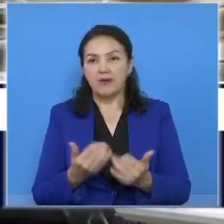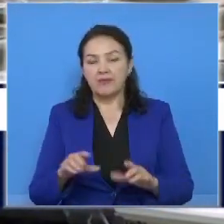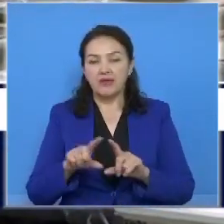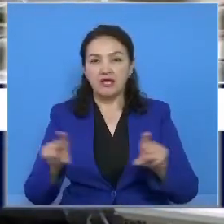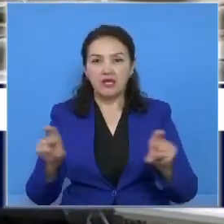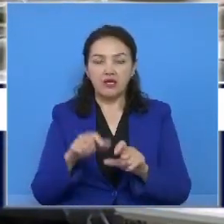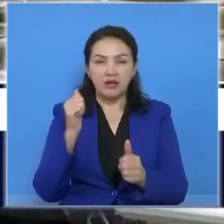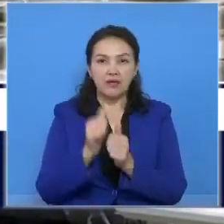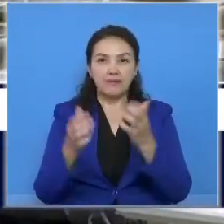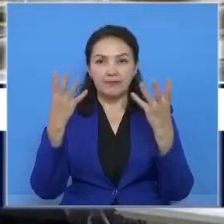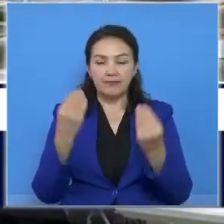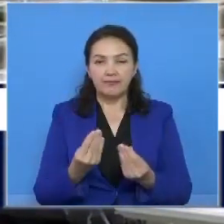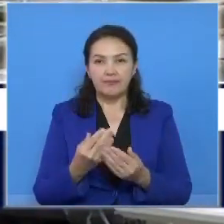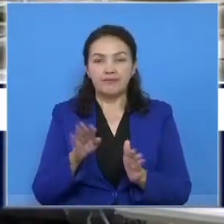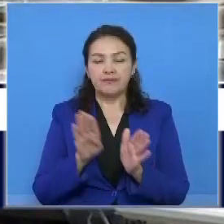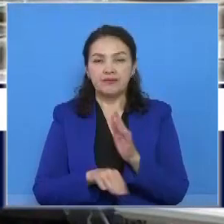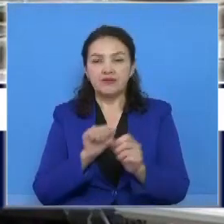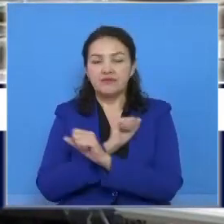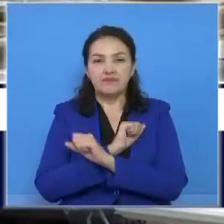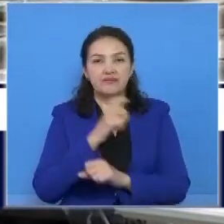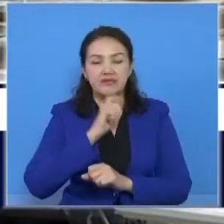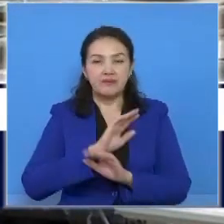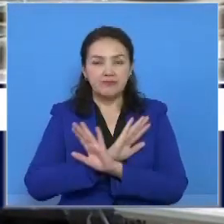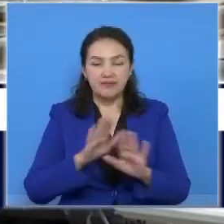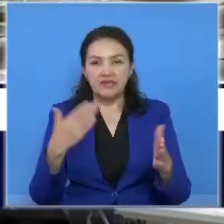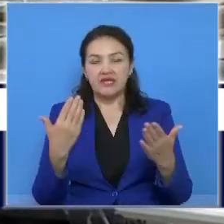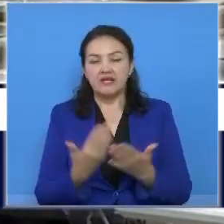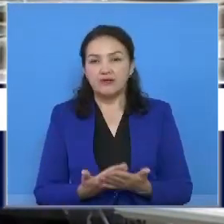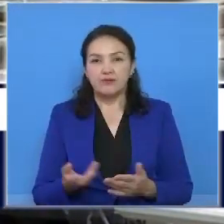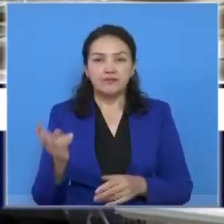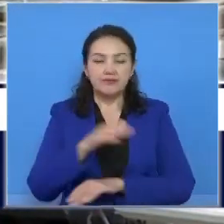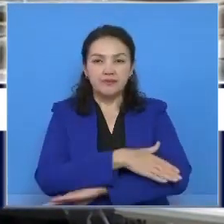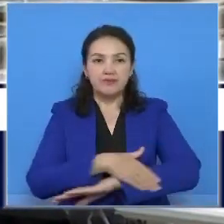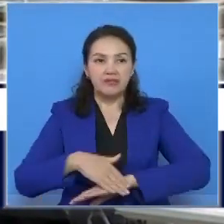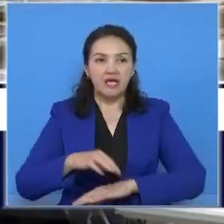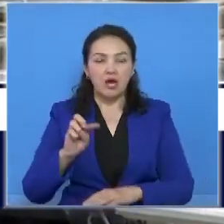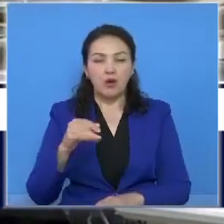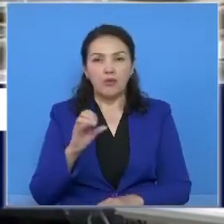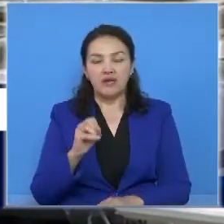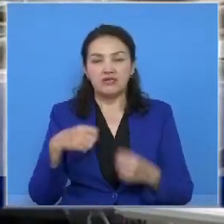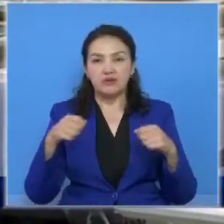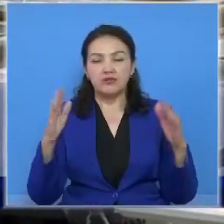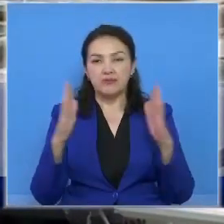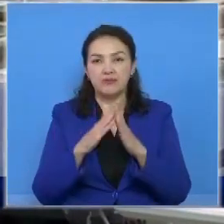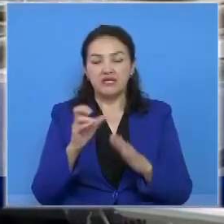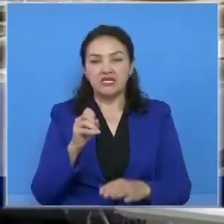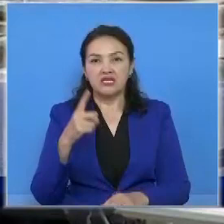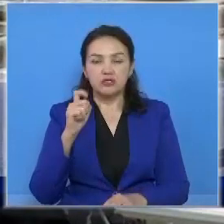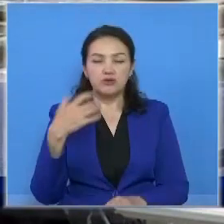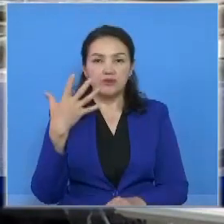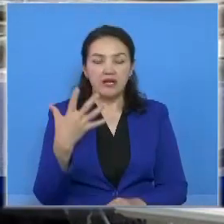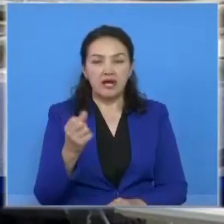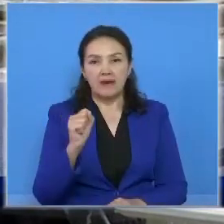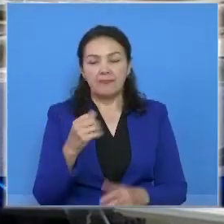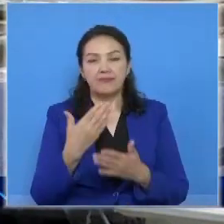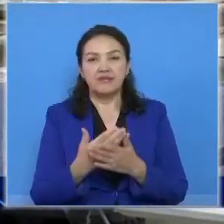дүкендерінде күнделікті үзіліссіз және демалыссыз күтеміз. Біздердің мекенжайымыз Аққу сауда үйі, Сәңкібай 101А, және